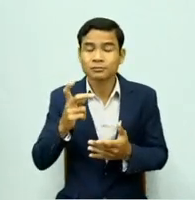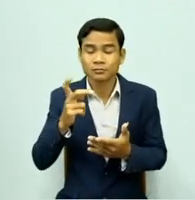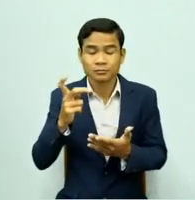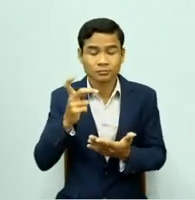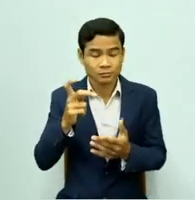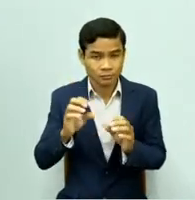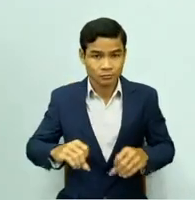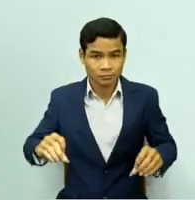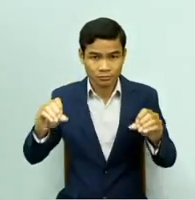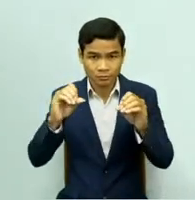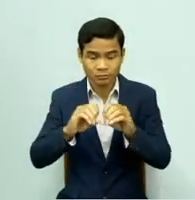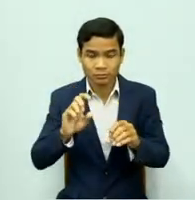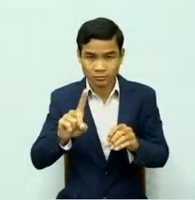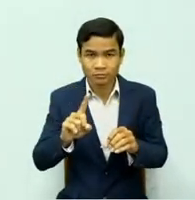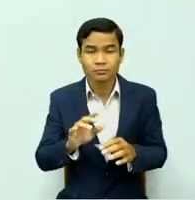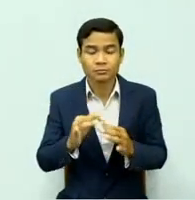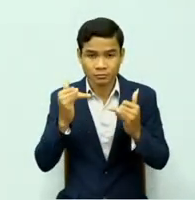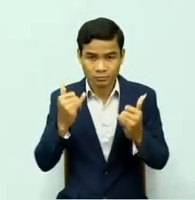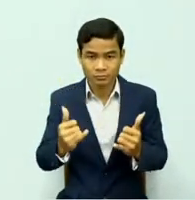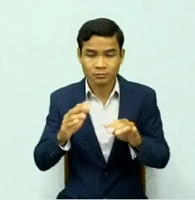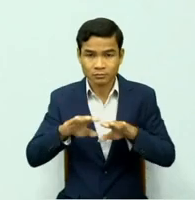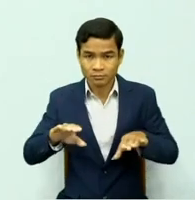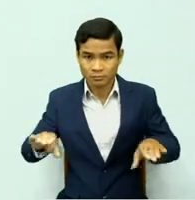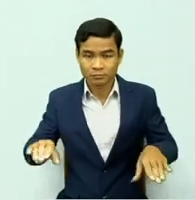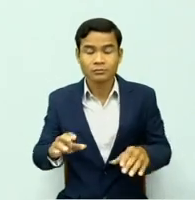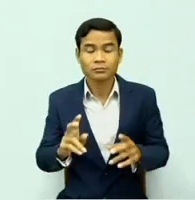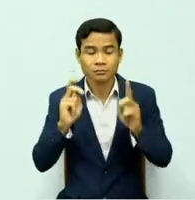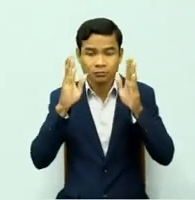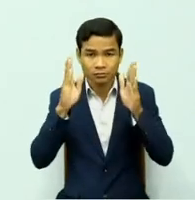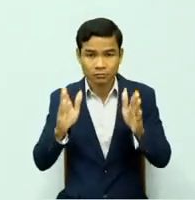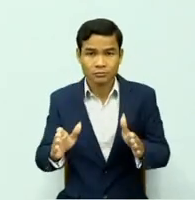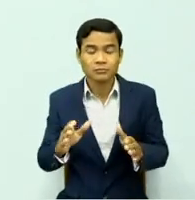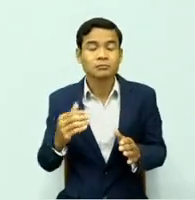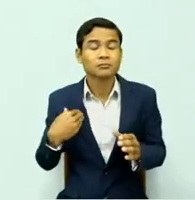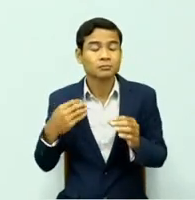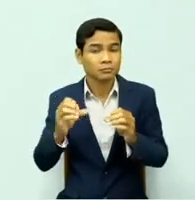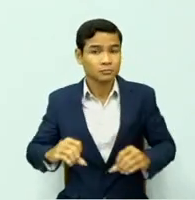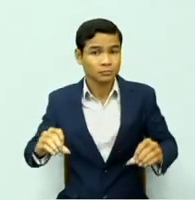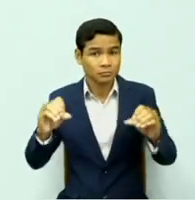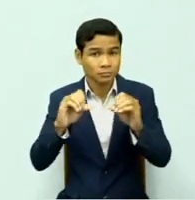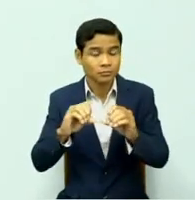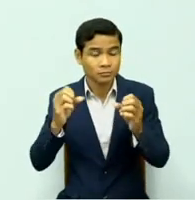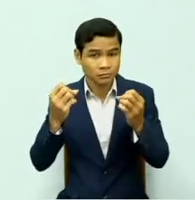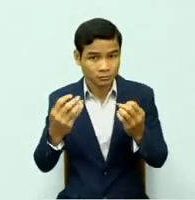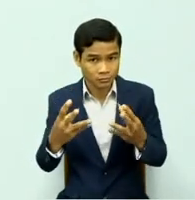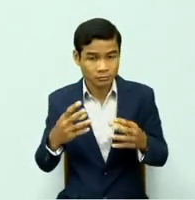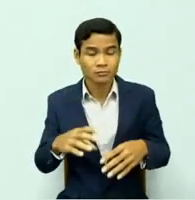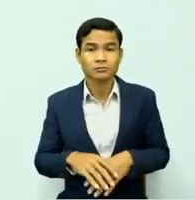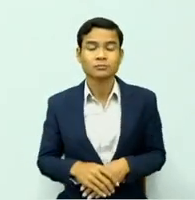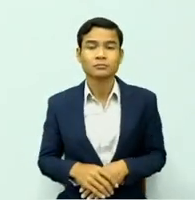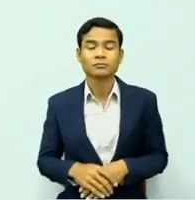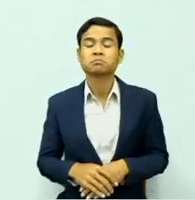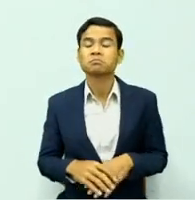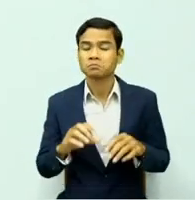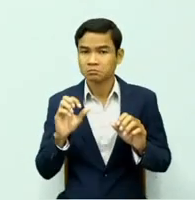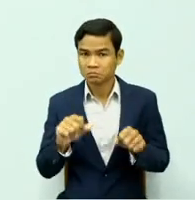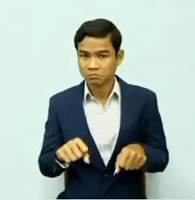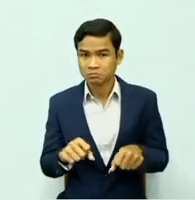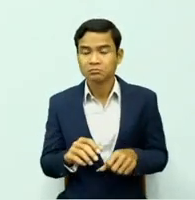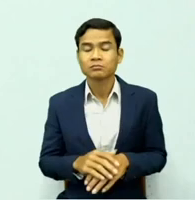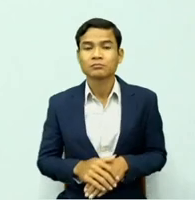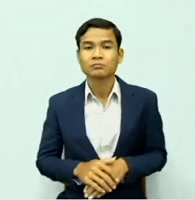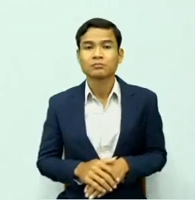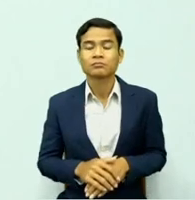នេះបាទអញ្ចឹងឥឡូវកូនមើលតើអ្នកគ្រូបានលំនាំប៉ុន្មានហើយកូនចាអ្នកគ្រូបានលំ